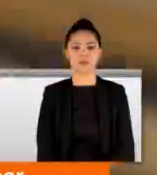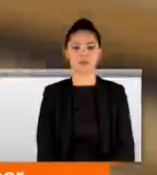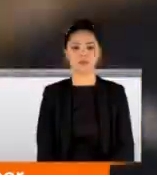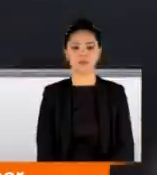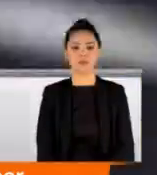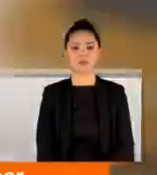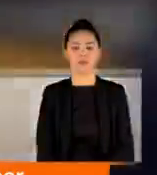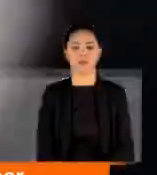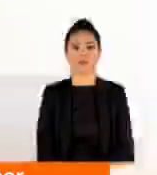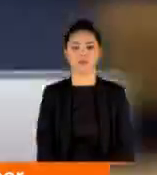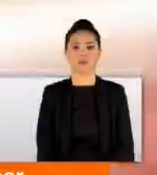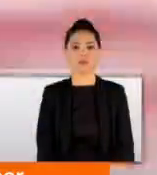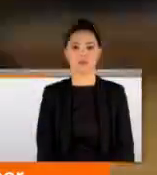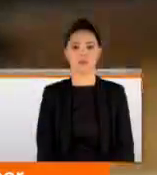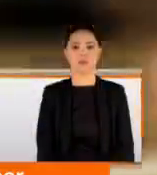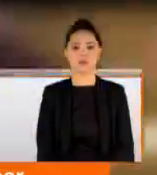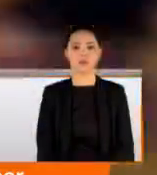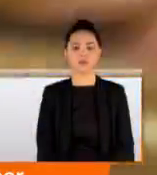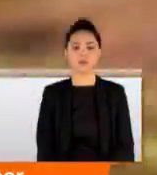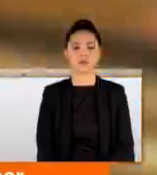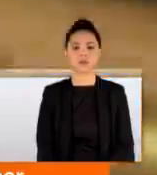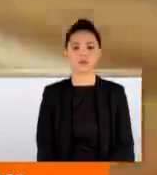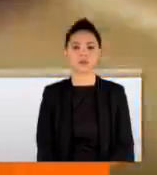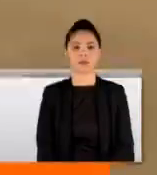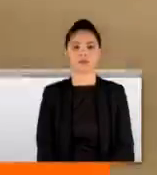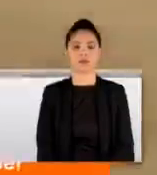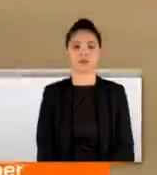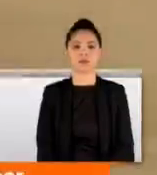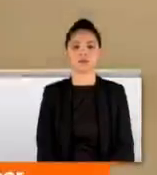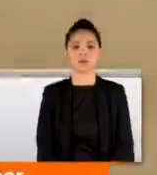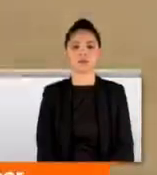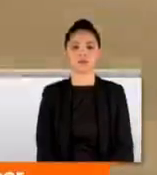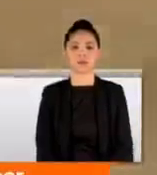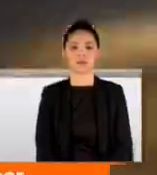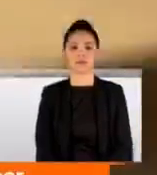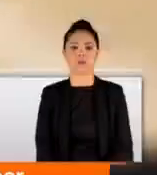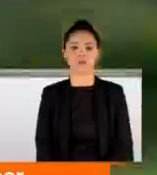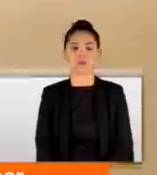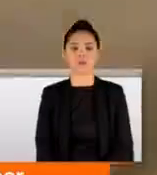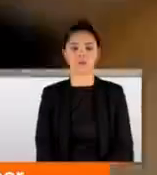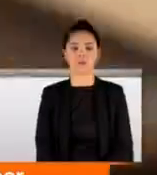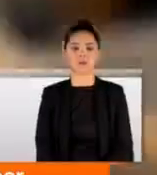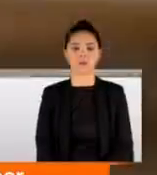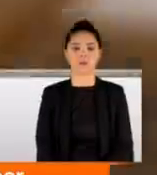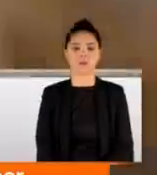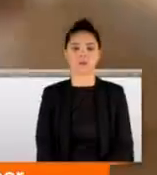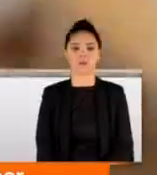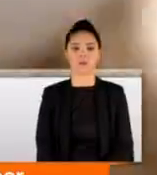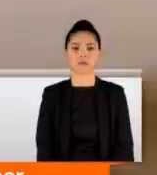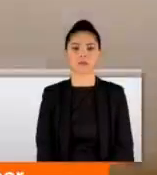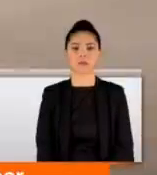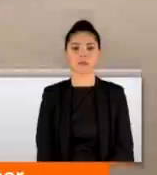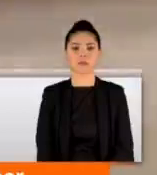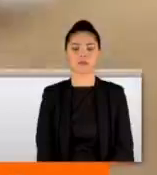şey olmaz. Çelik, çelik. Annem nerede? Tamam ağlama, al onları. Ağlam, bir şey olmaz. Yıkıldı, her yer yıkıldı